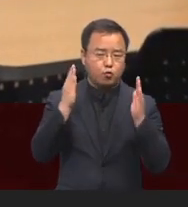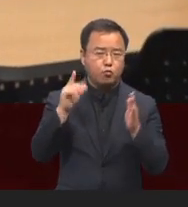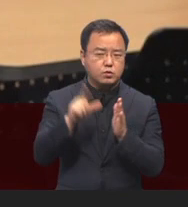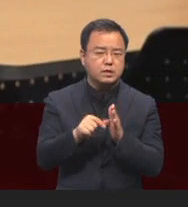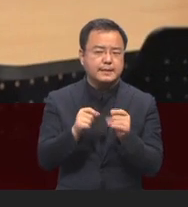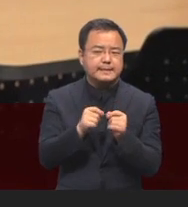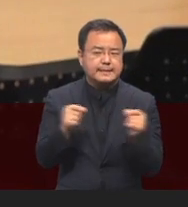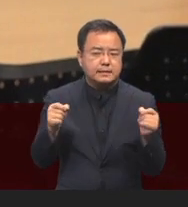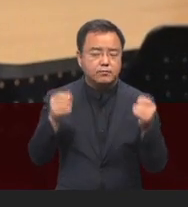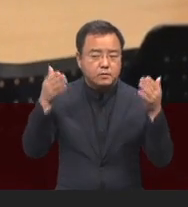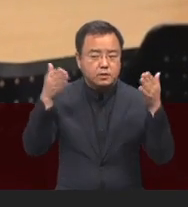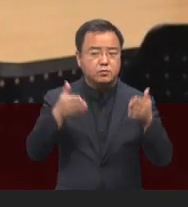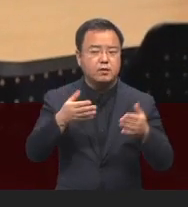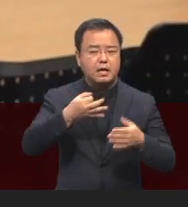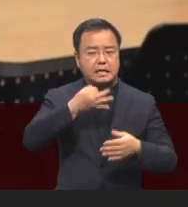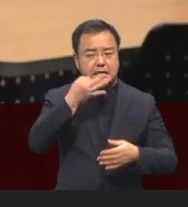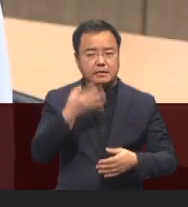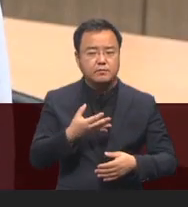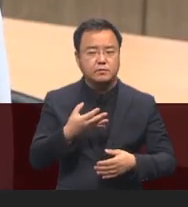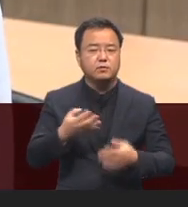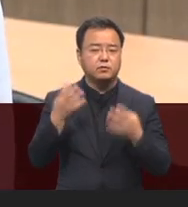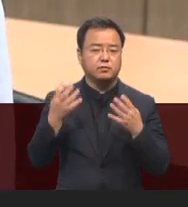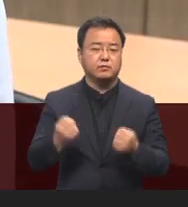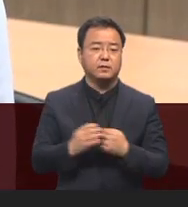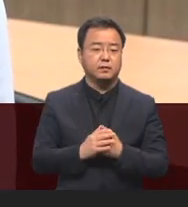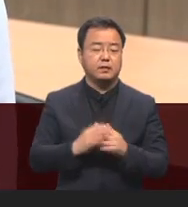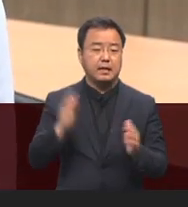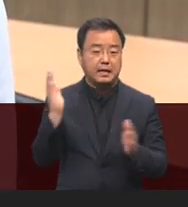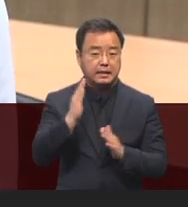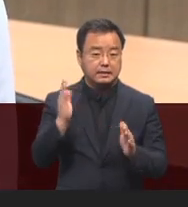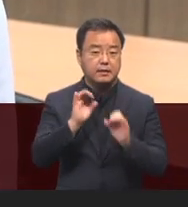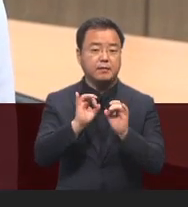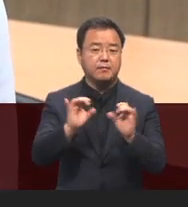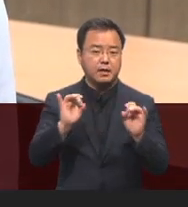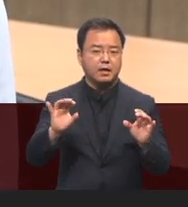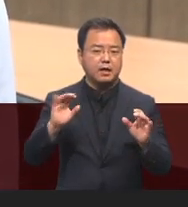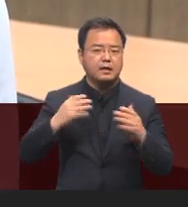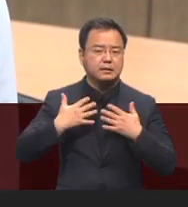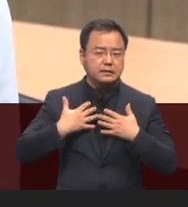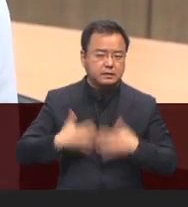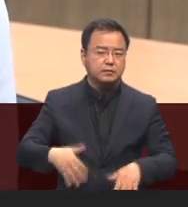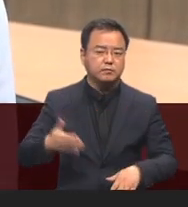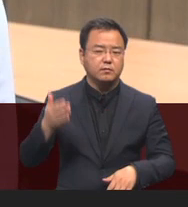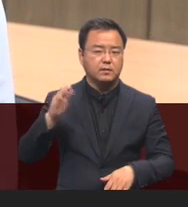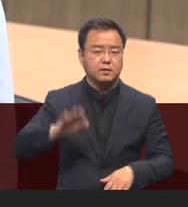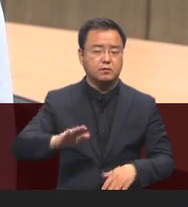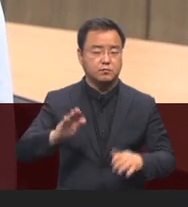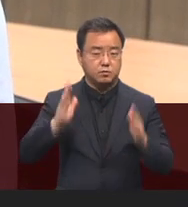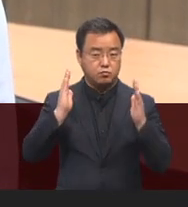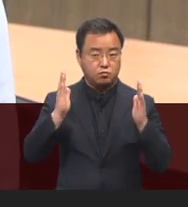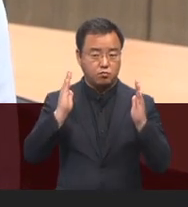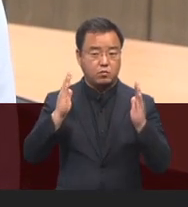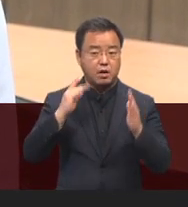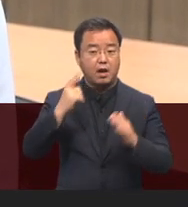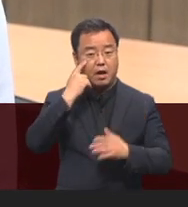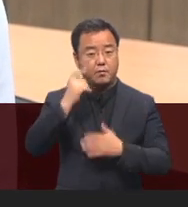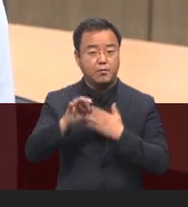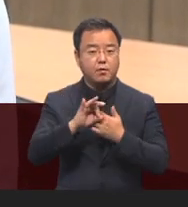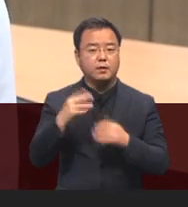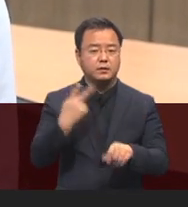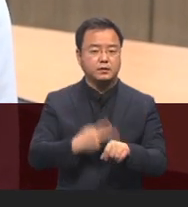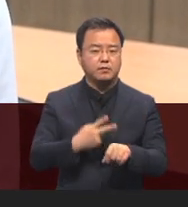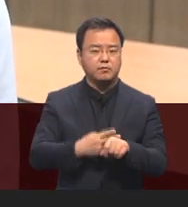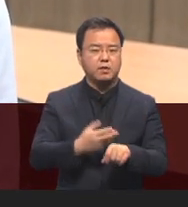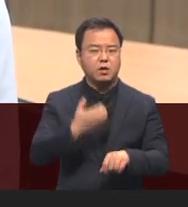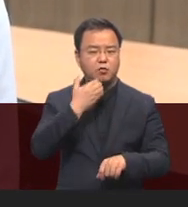집중하기 힘들어하는 친구들이 많기 때문에 학생도 학생 나름대로 지치긴 하지만 수업을 하다 보면 선생님들 역시 90분 동안